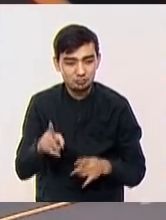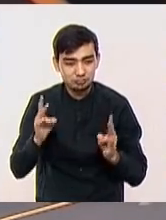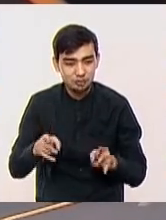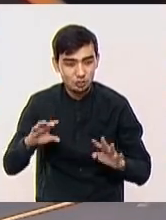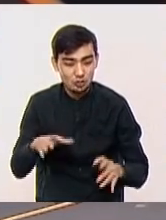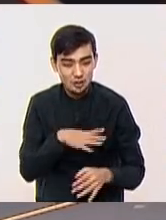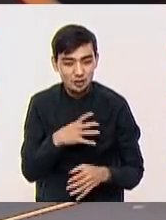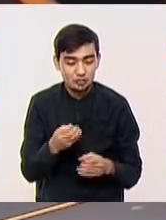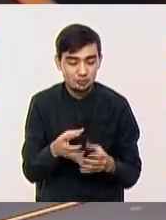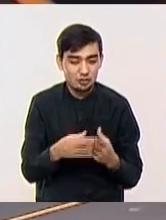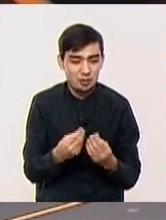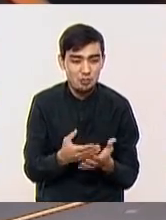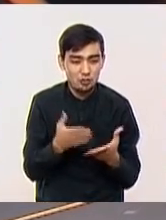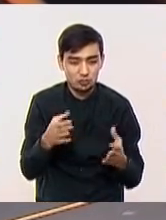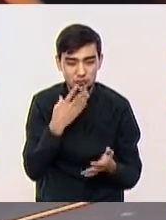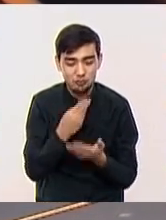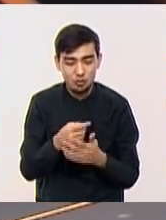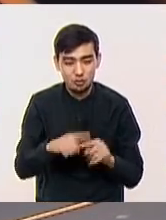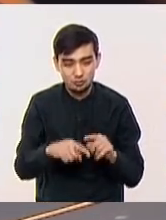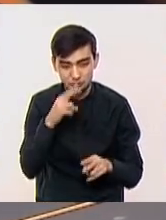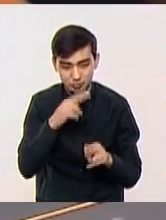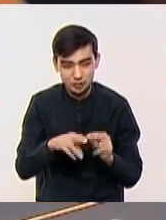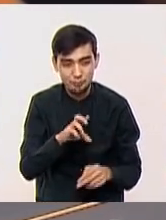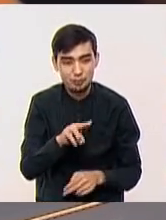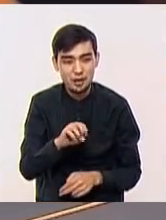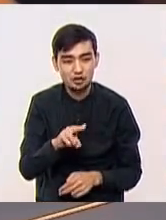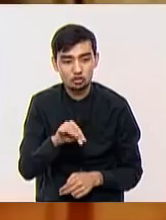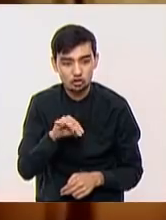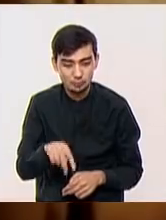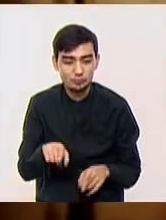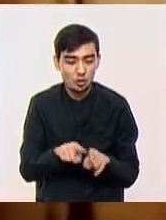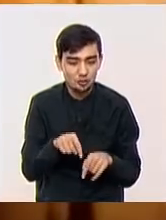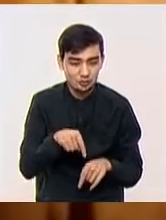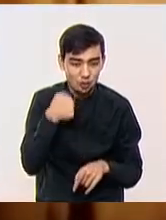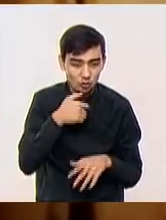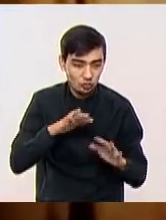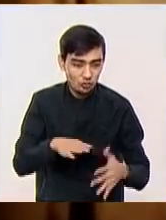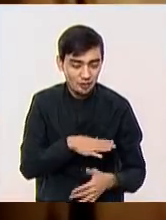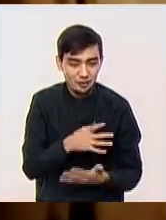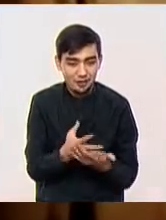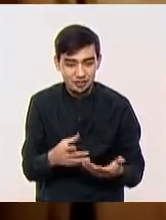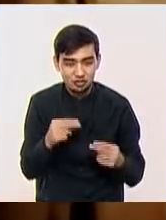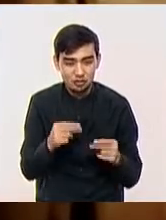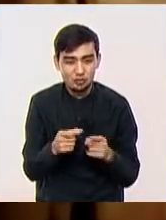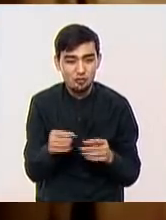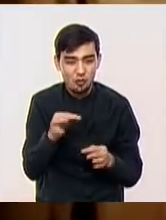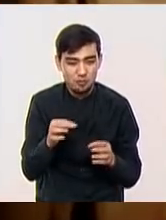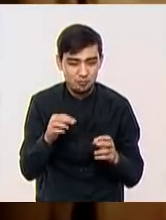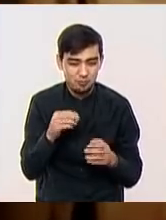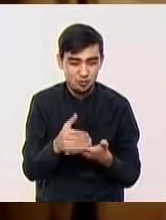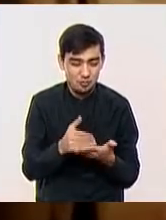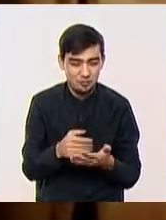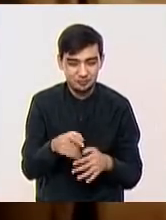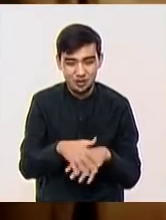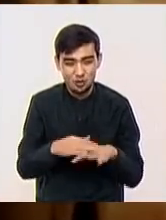биыл бірнеше отбасын жақыннан айырды. Пенжім оқиғасы да биыл болды. Сөздің шыны керек бағдарлама қоғамдағы осындай